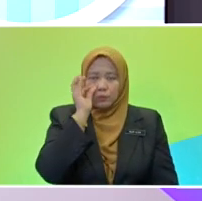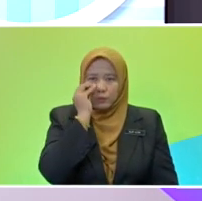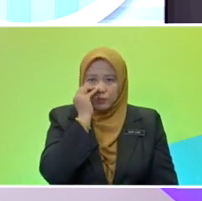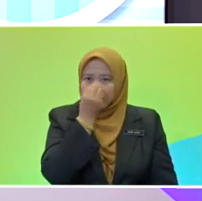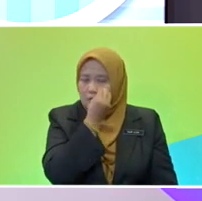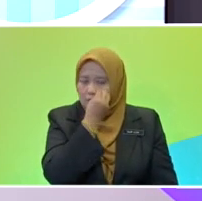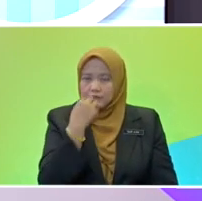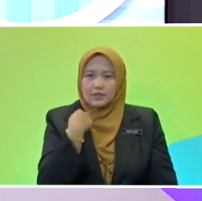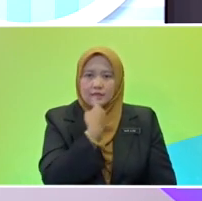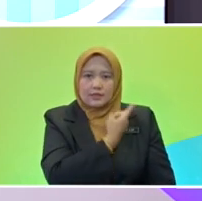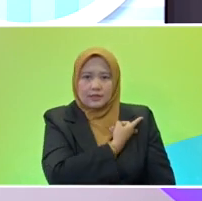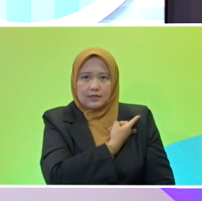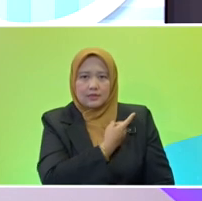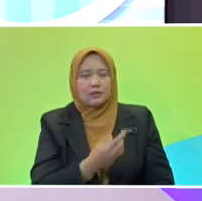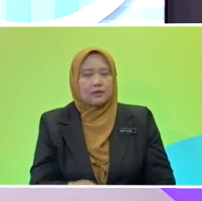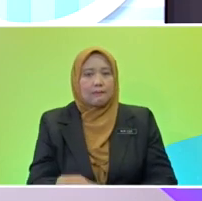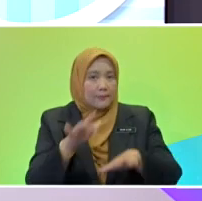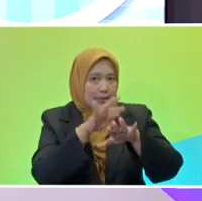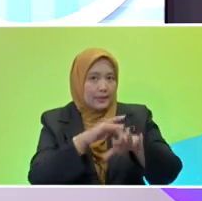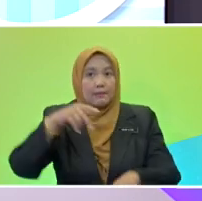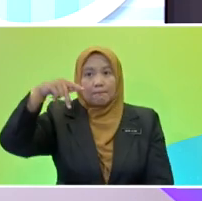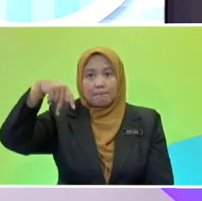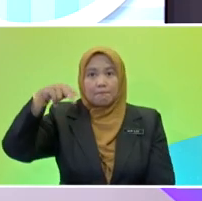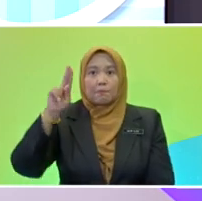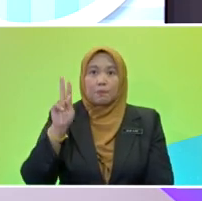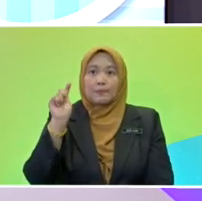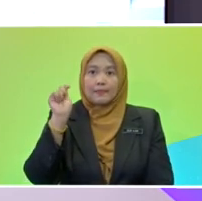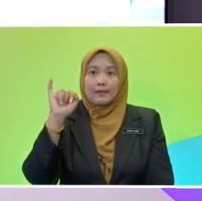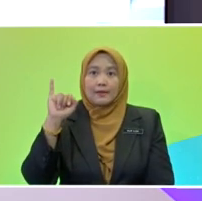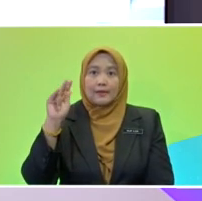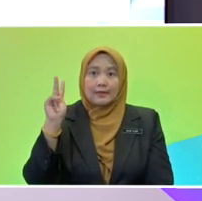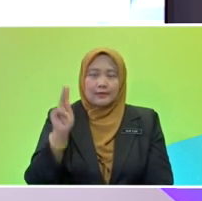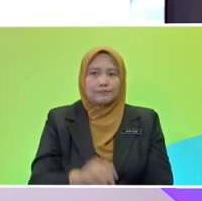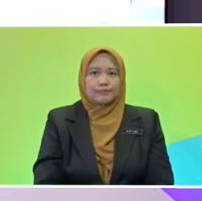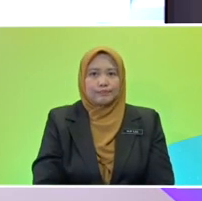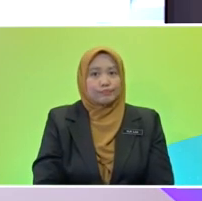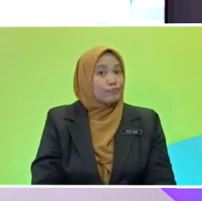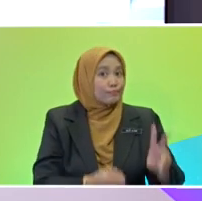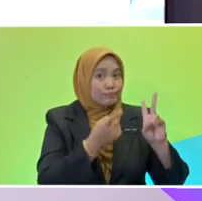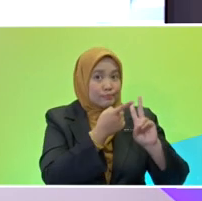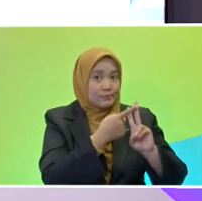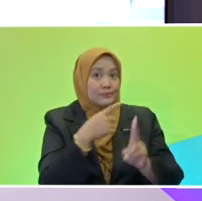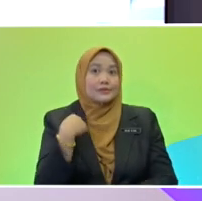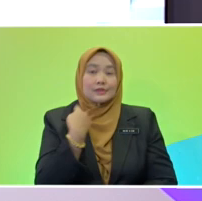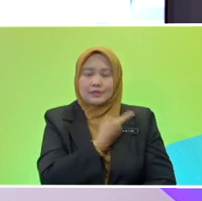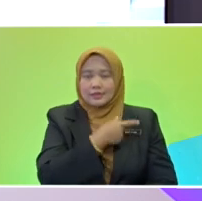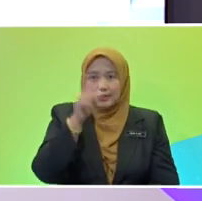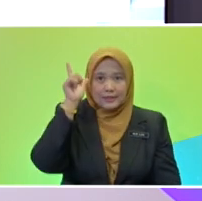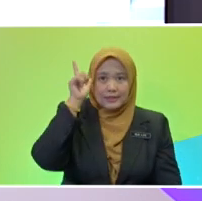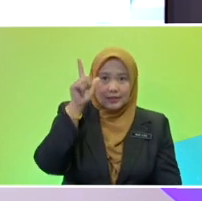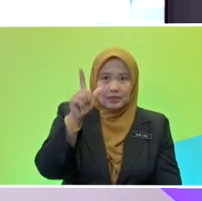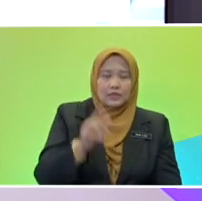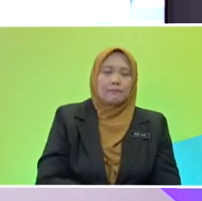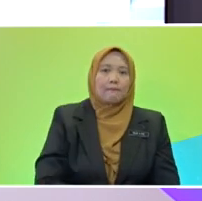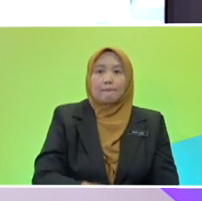Panggil sebagai putik itu biasalah Oke Yang kedua kita ingin melihat bagian yang kedua tumbuhan